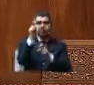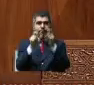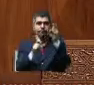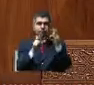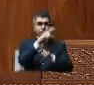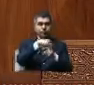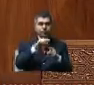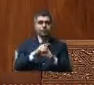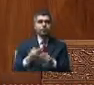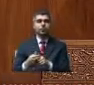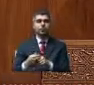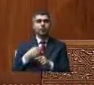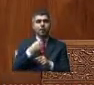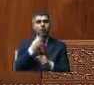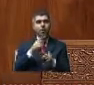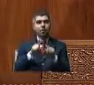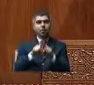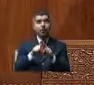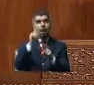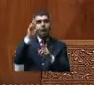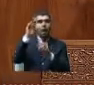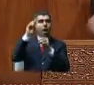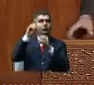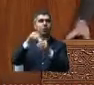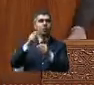بالخصوص تنقول تبارك الله.